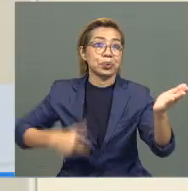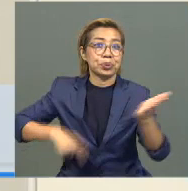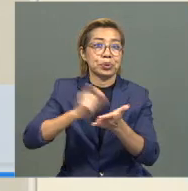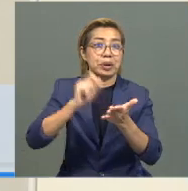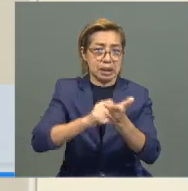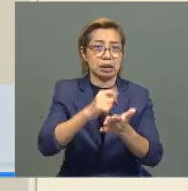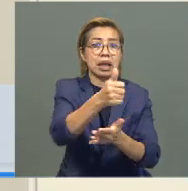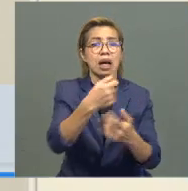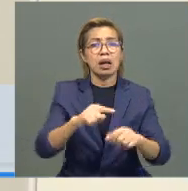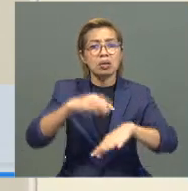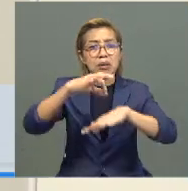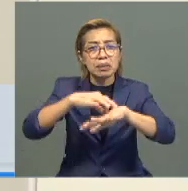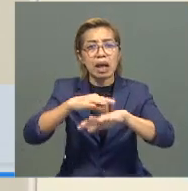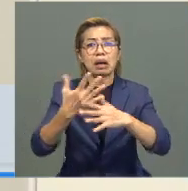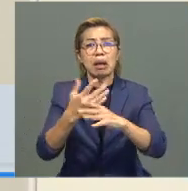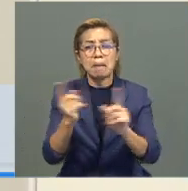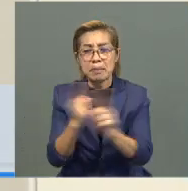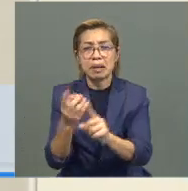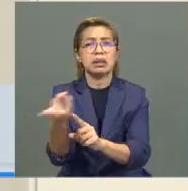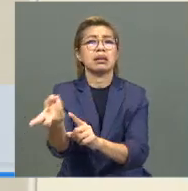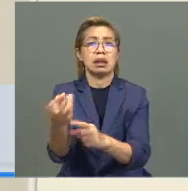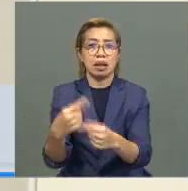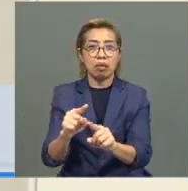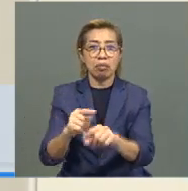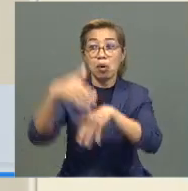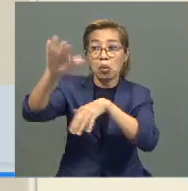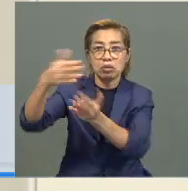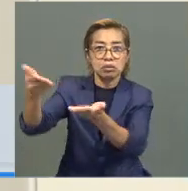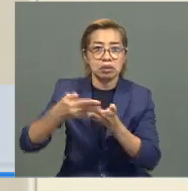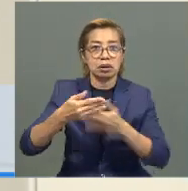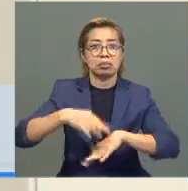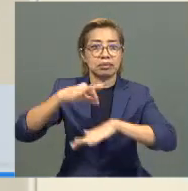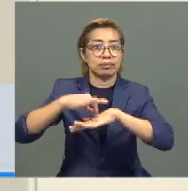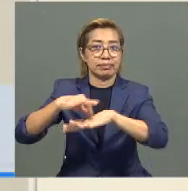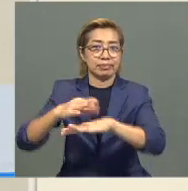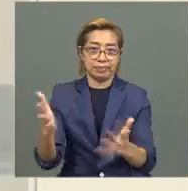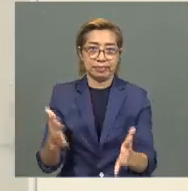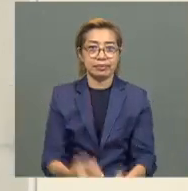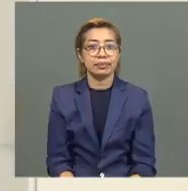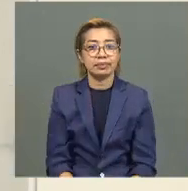ำแหน่งนะครับและที่สำคัญคือว่าไม่มีคนนอกเข้ามาเป็นรัฐมนตรีครับ